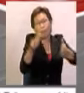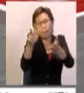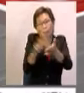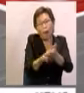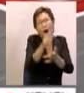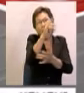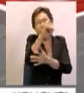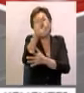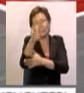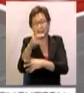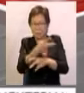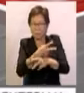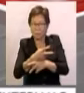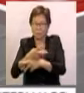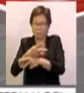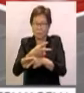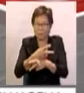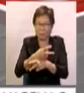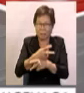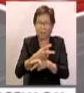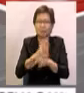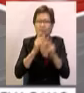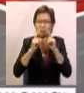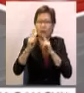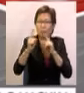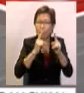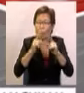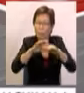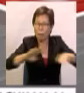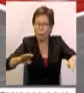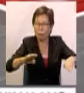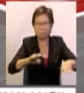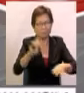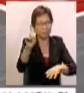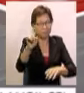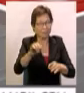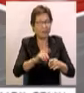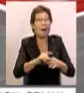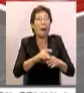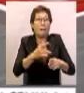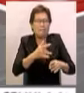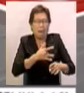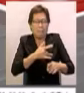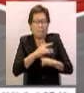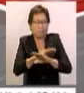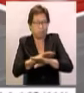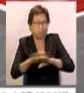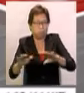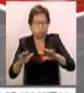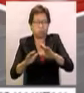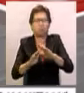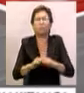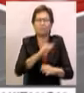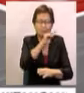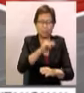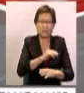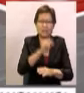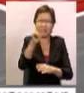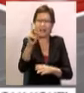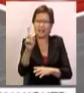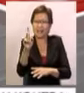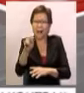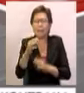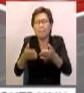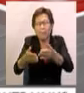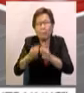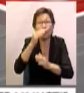diminta jaga tutur kata dan bahasa serta mengelak kenyataan berbaur sensitif. Ya, Menteri Dalam Negeri Tan Sri Muhyiddin Yassin meminta mereka